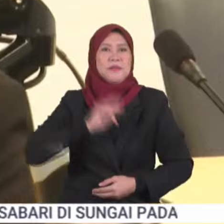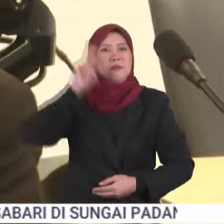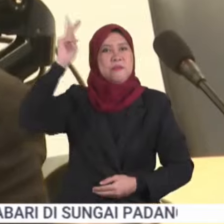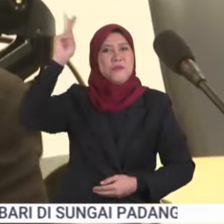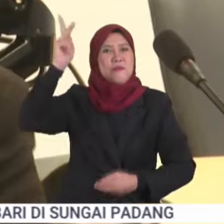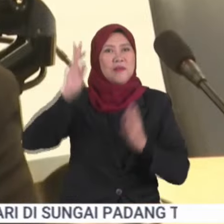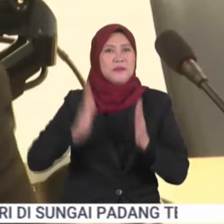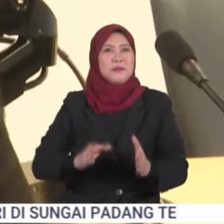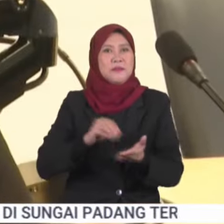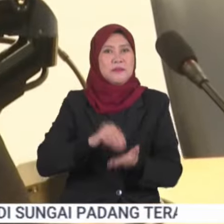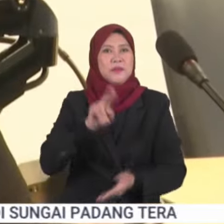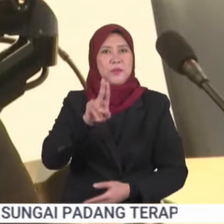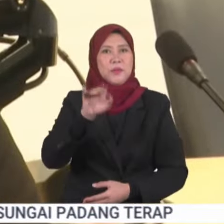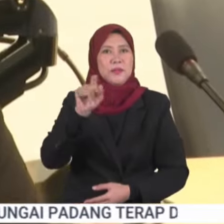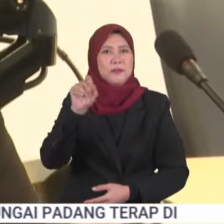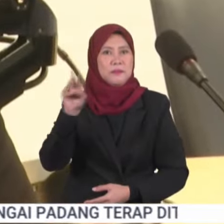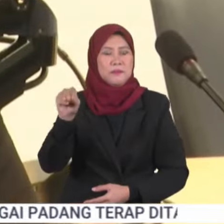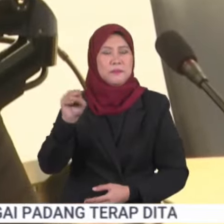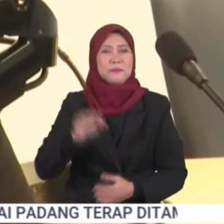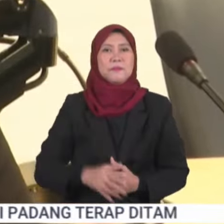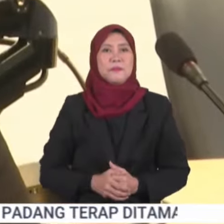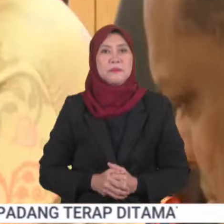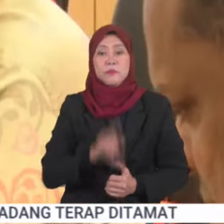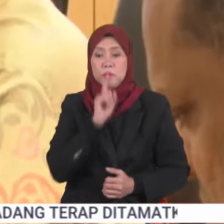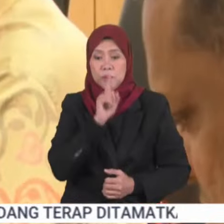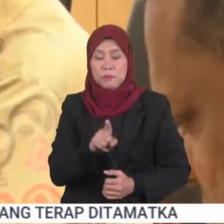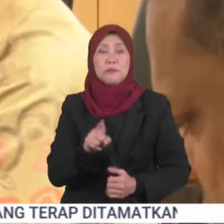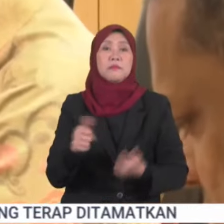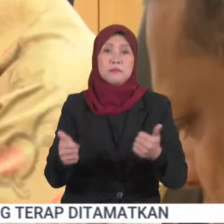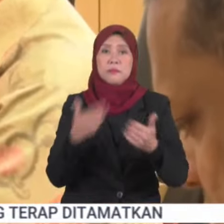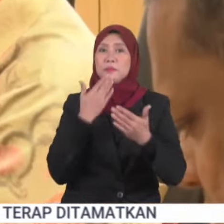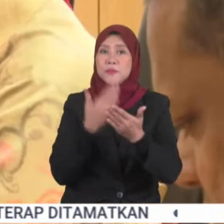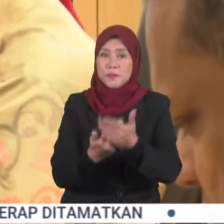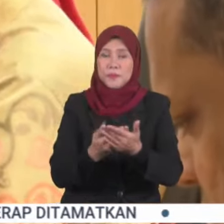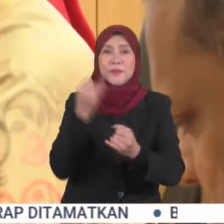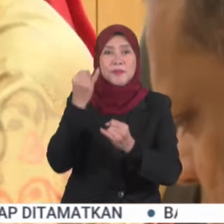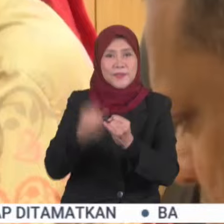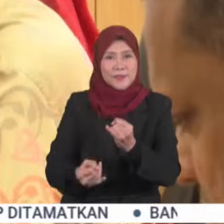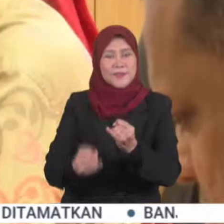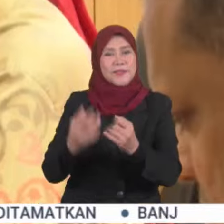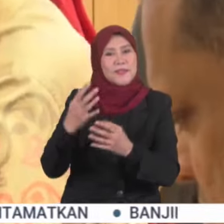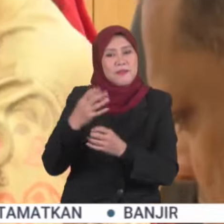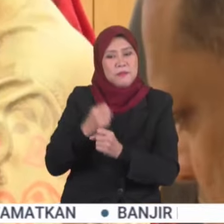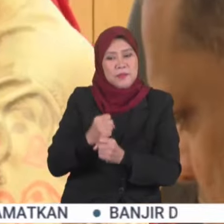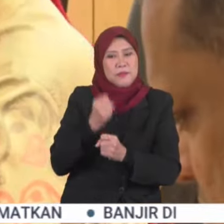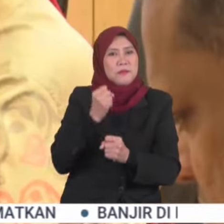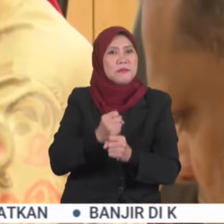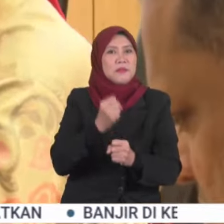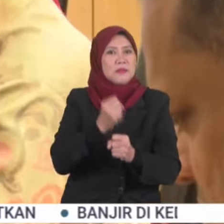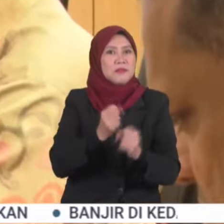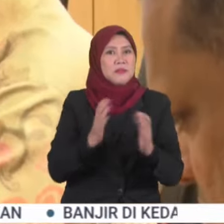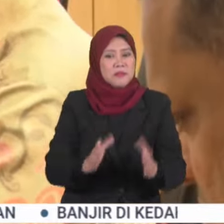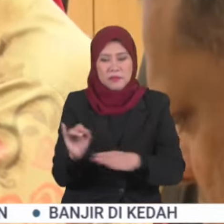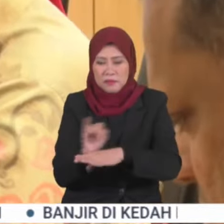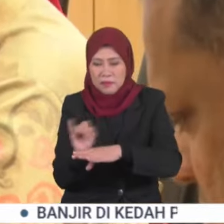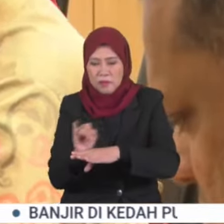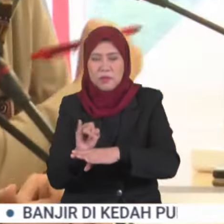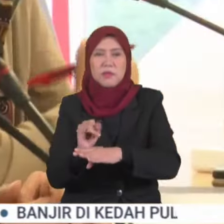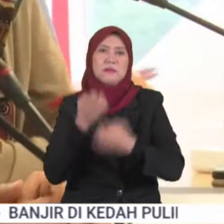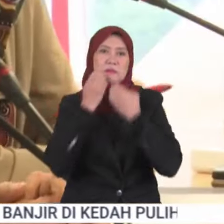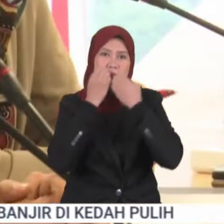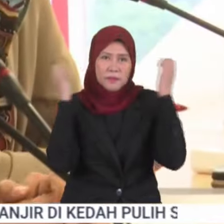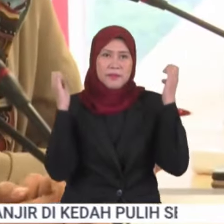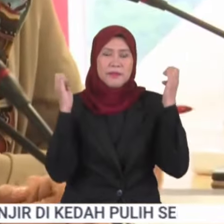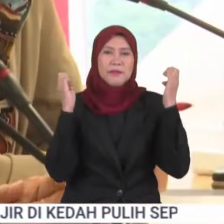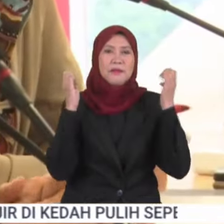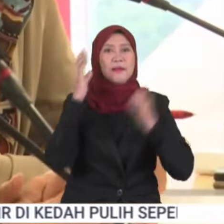professor di UiTM. Saya rasa ini sesuatu yang sangat bagus kerana akhirnya kita akan mendapat pekerja industri yang hebat. Dan